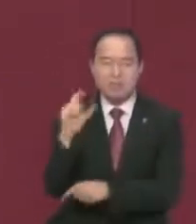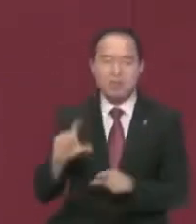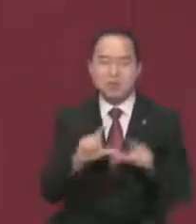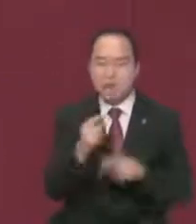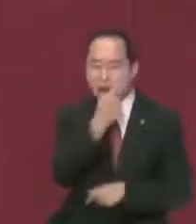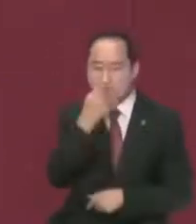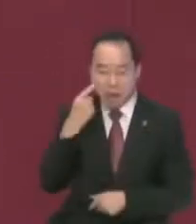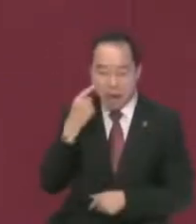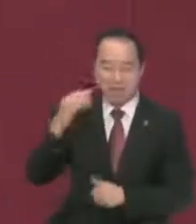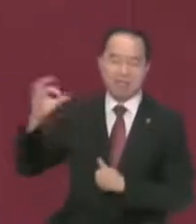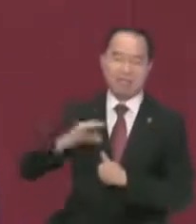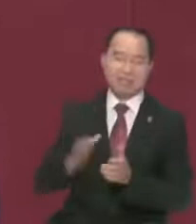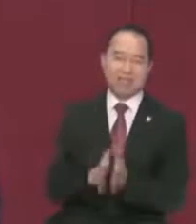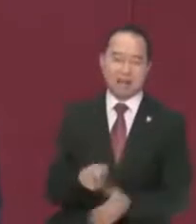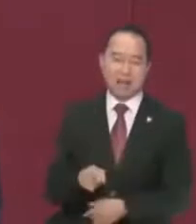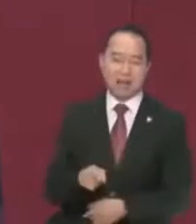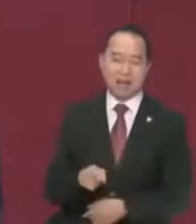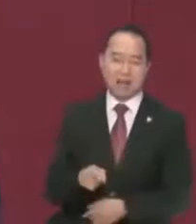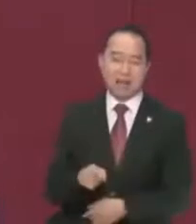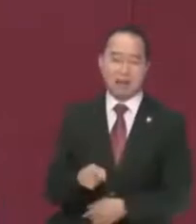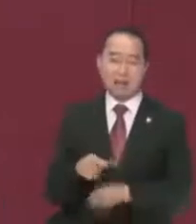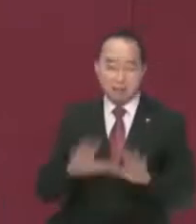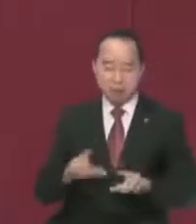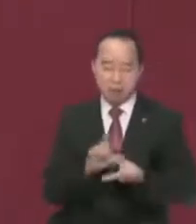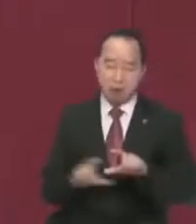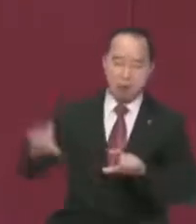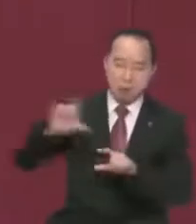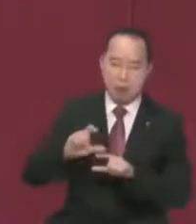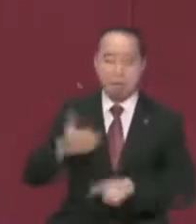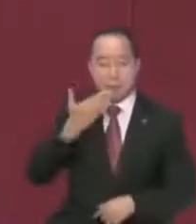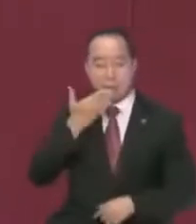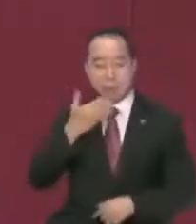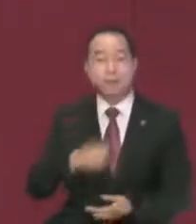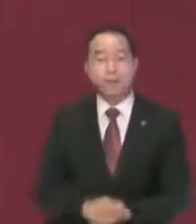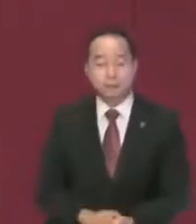이제 우리는 더 많은 일을 할 수 있다고 저는 믿습니다.